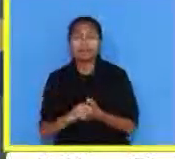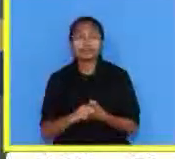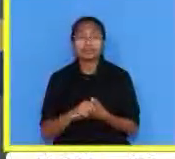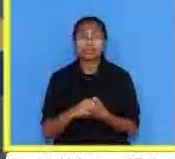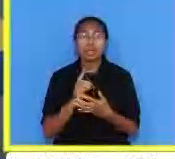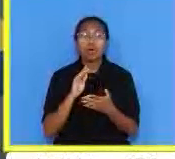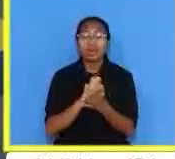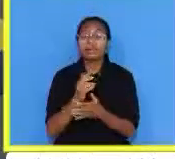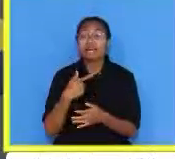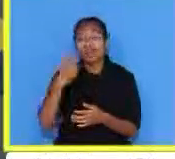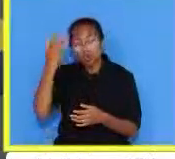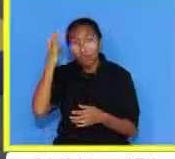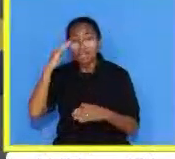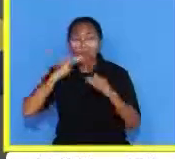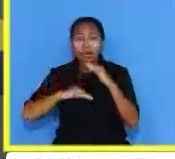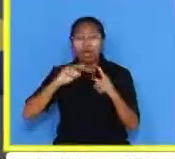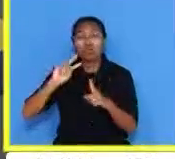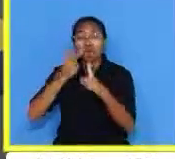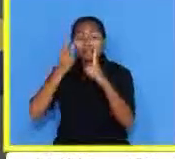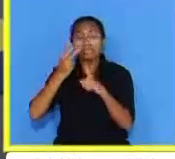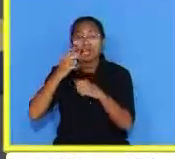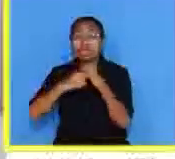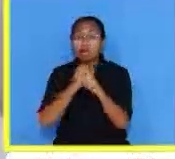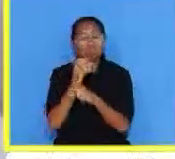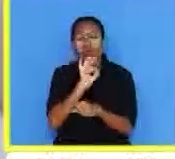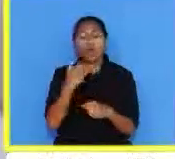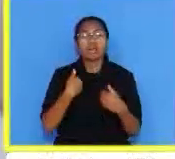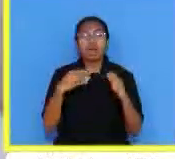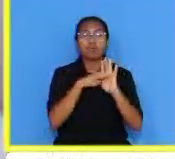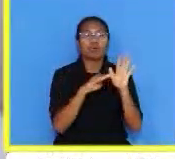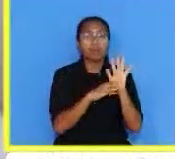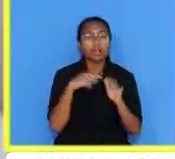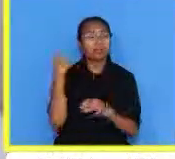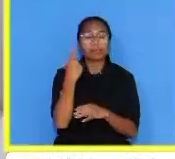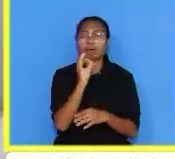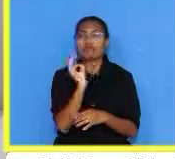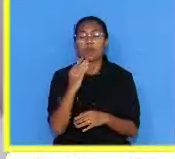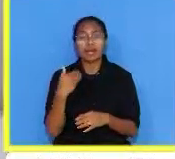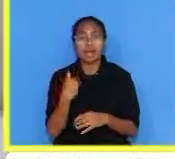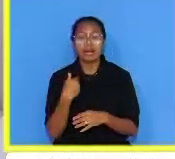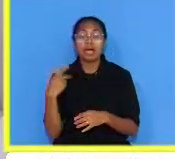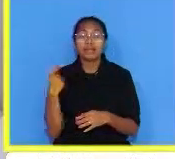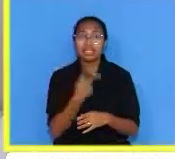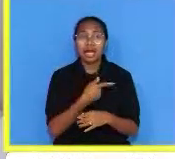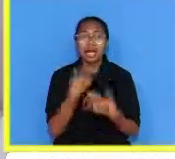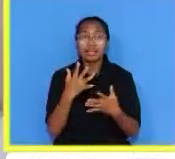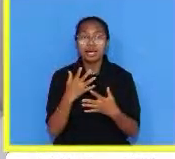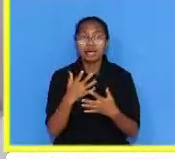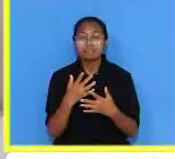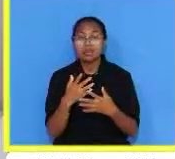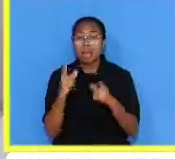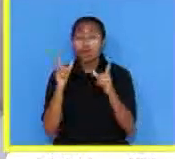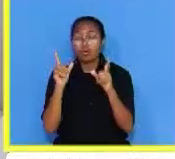lupa tadi yang di bawah 12 tahun sampai saat ini belum diprogramkan oleh pemerintah. Ya, jadi kita wait and see, kita